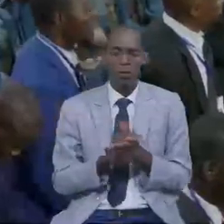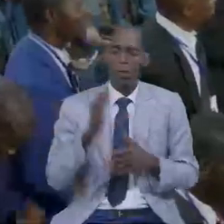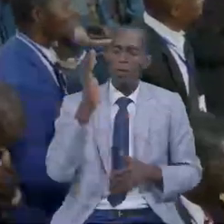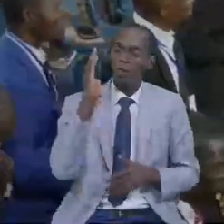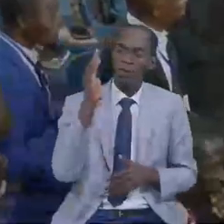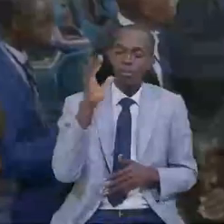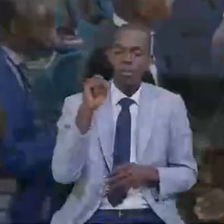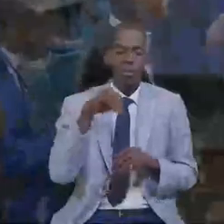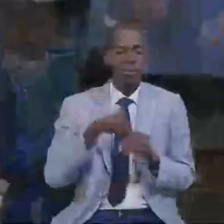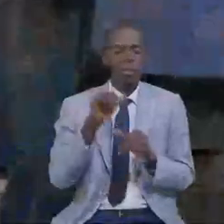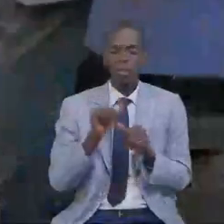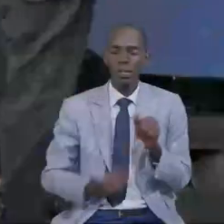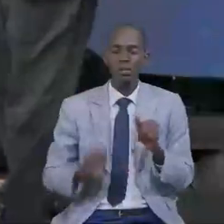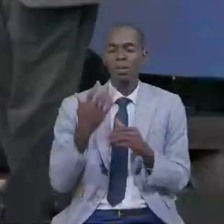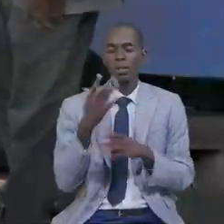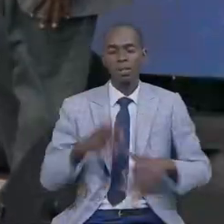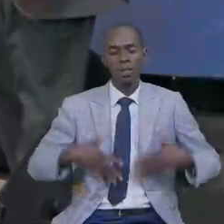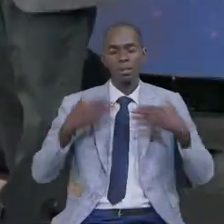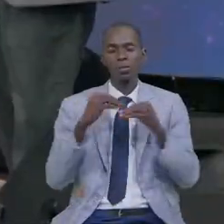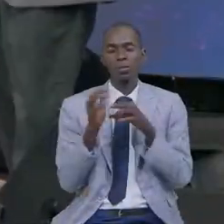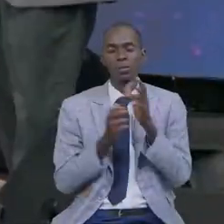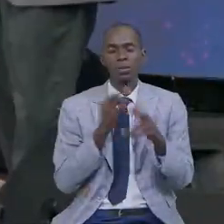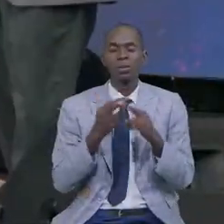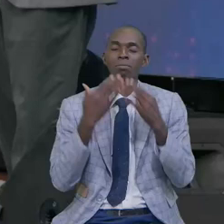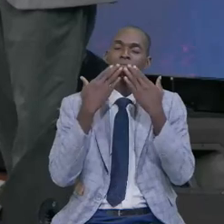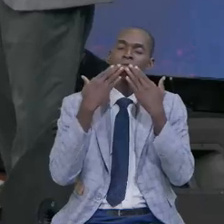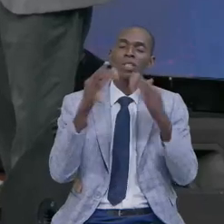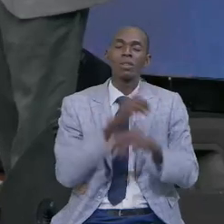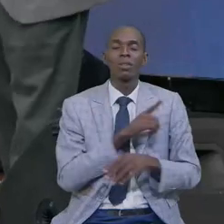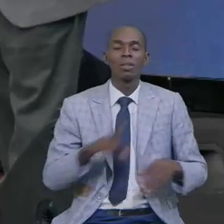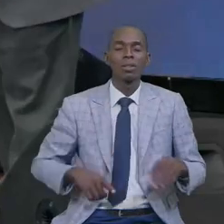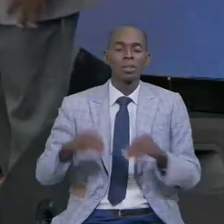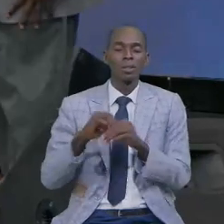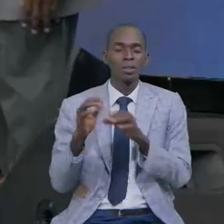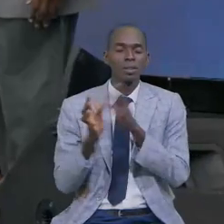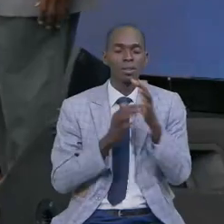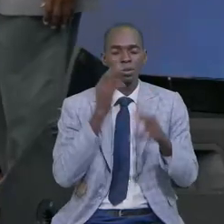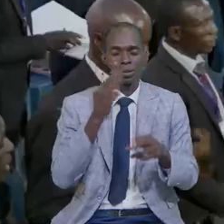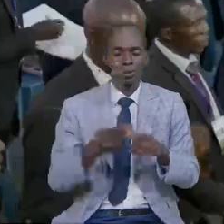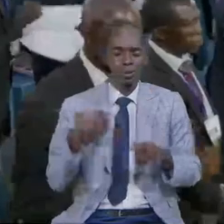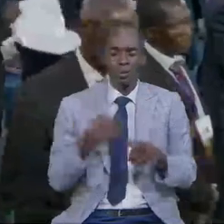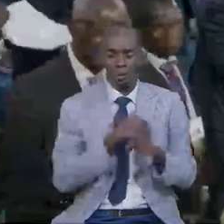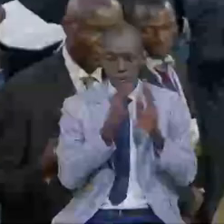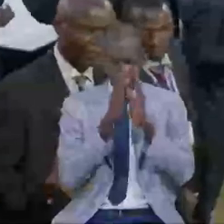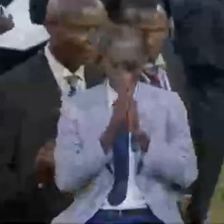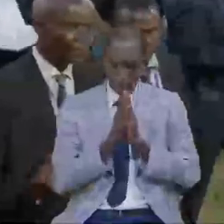Témoignage dans chaque bouche. Merci Seigneur. Au nom de Jésus, nous prions.